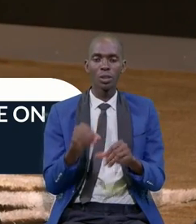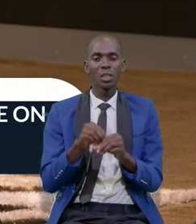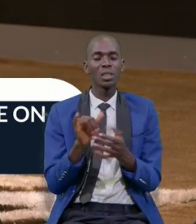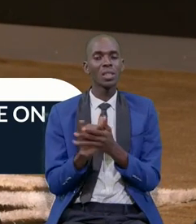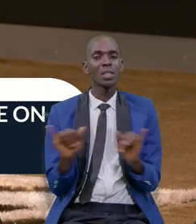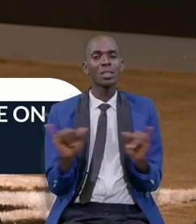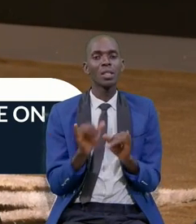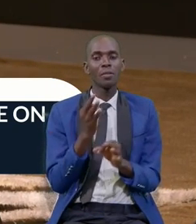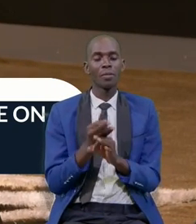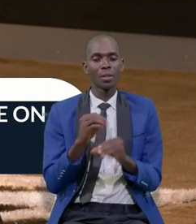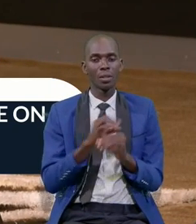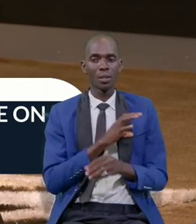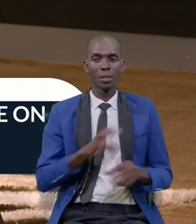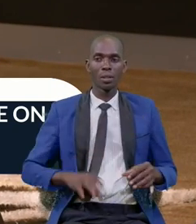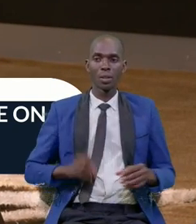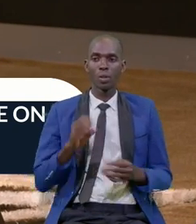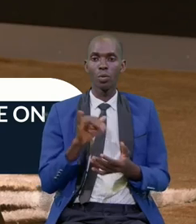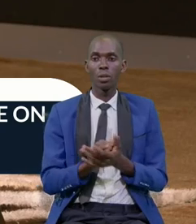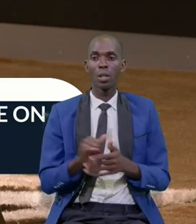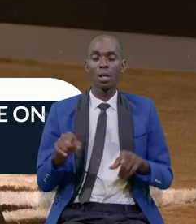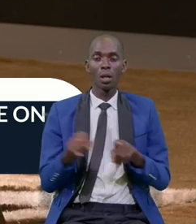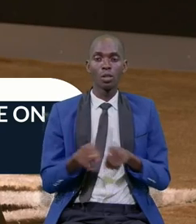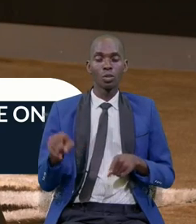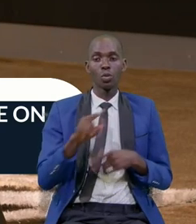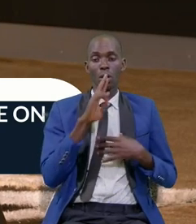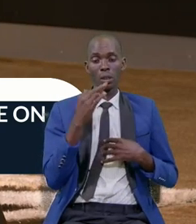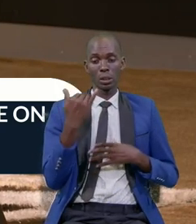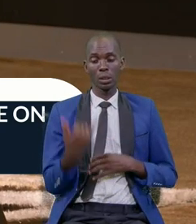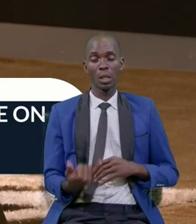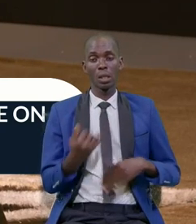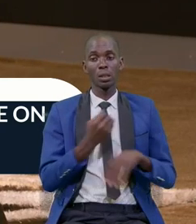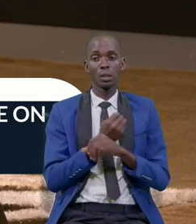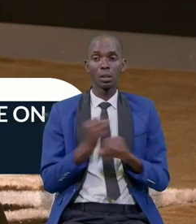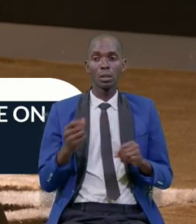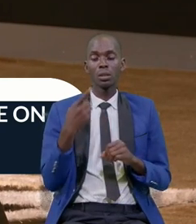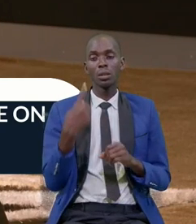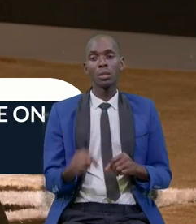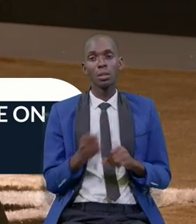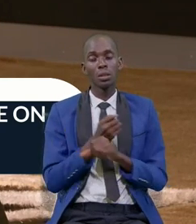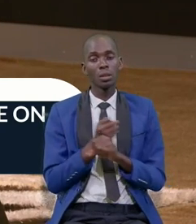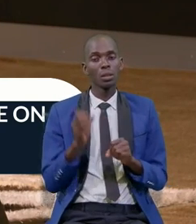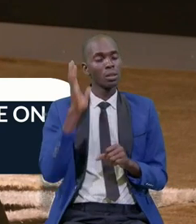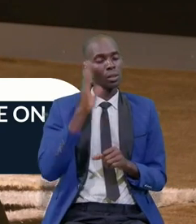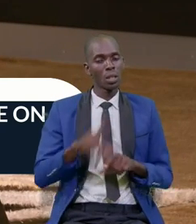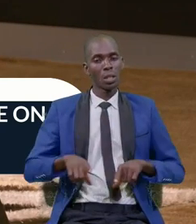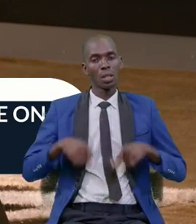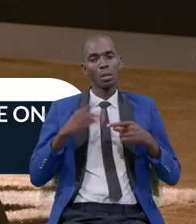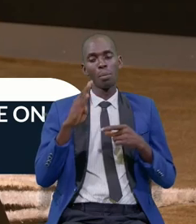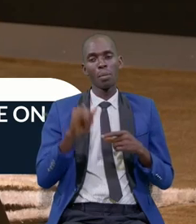foi en Christ, afin que, comme nous sommes justifiés, que le juste vivra par la